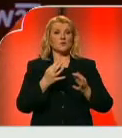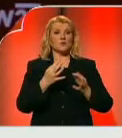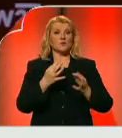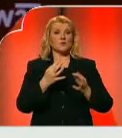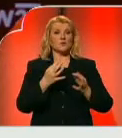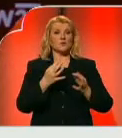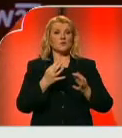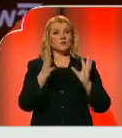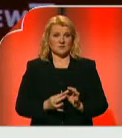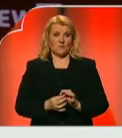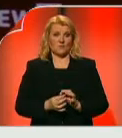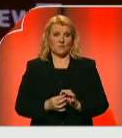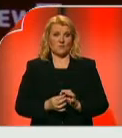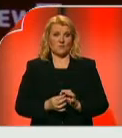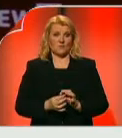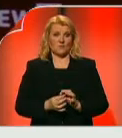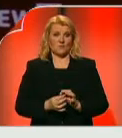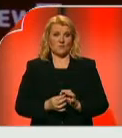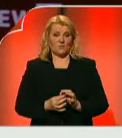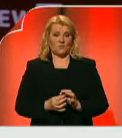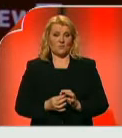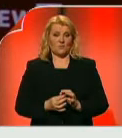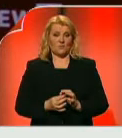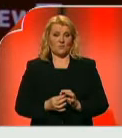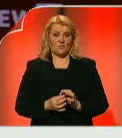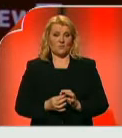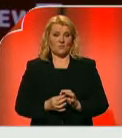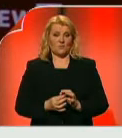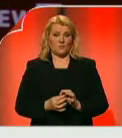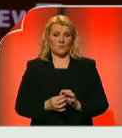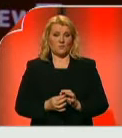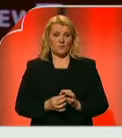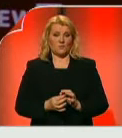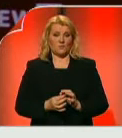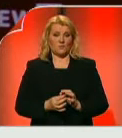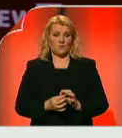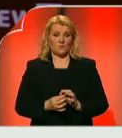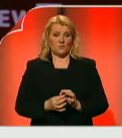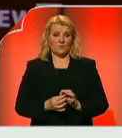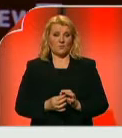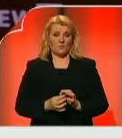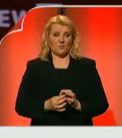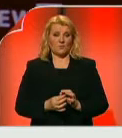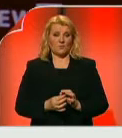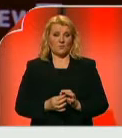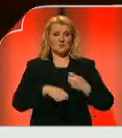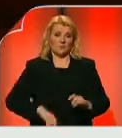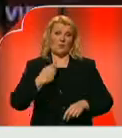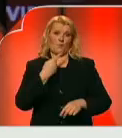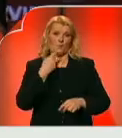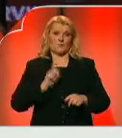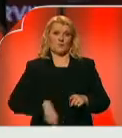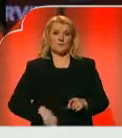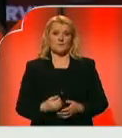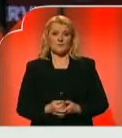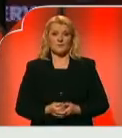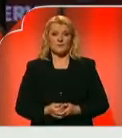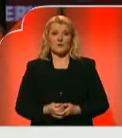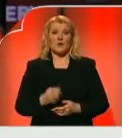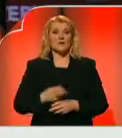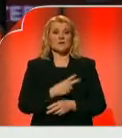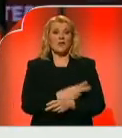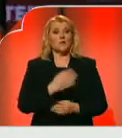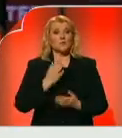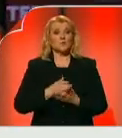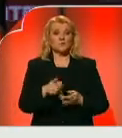nějakých otázek a odpovědí. Dobře, shodneme se na tom, že dělat chyby. Stát se zbavil této agendy a přesunul ji na soukromou sféru.